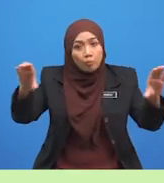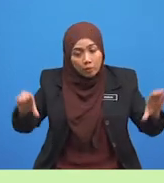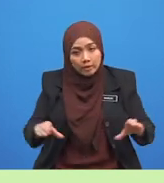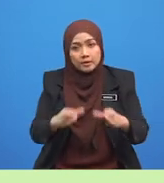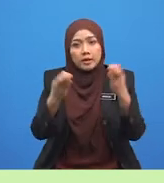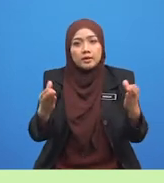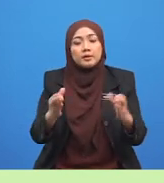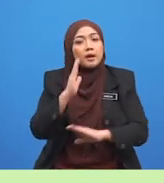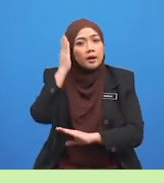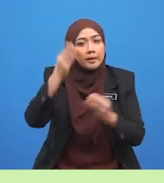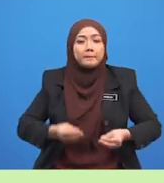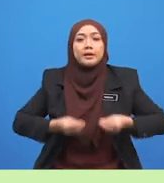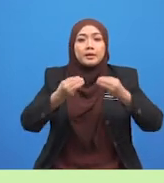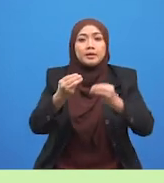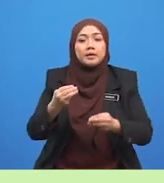manusia.